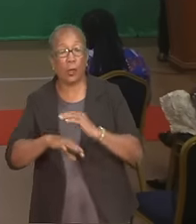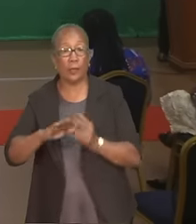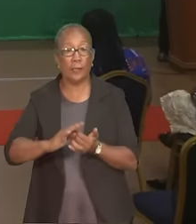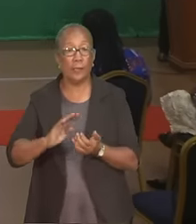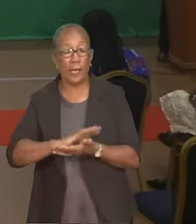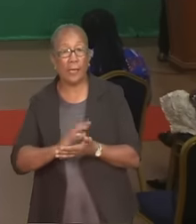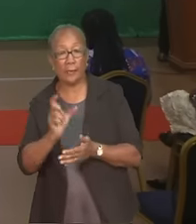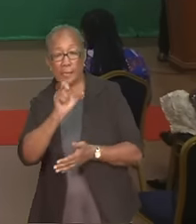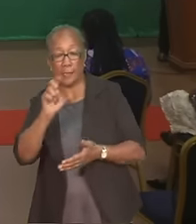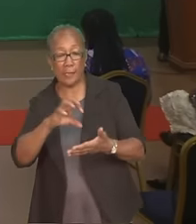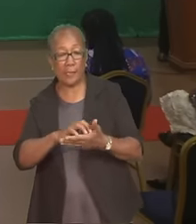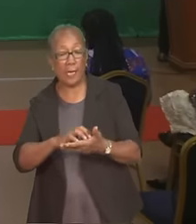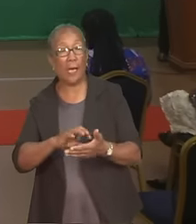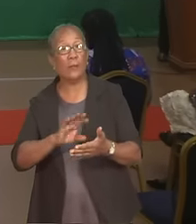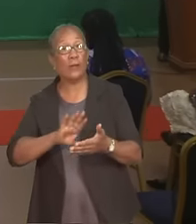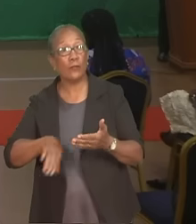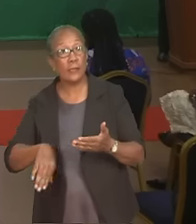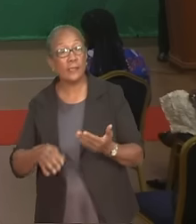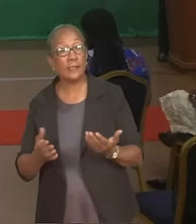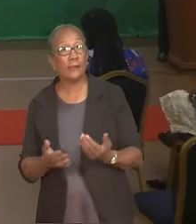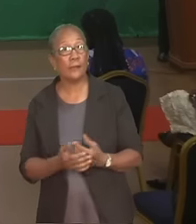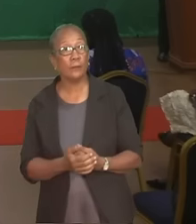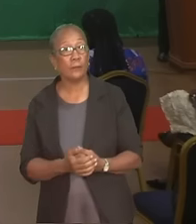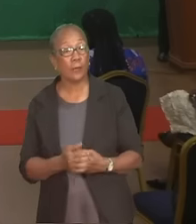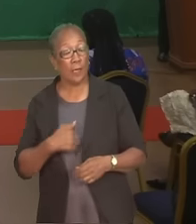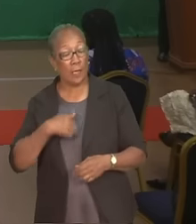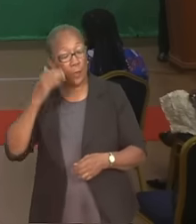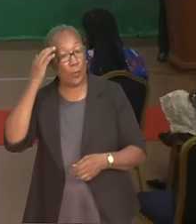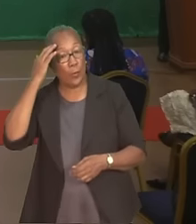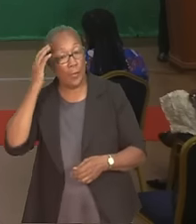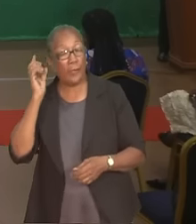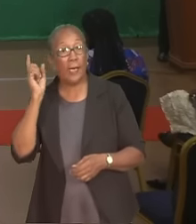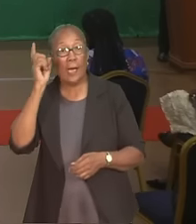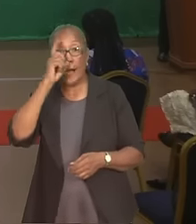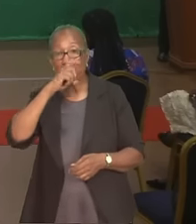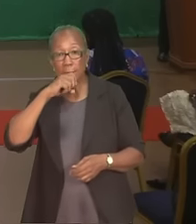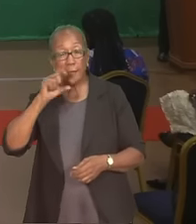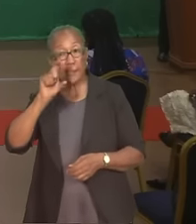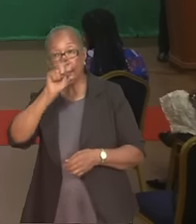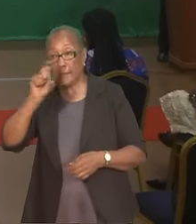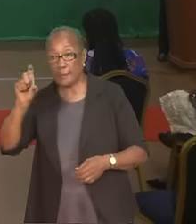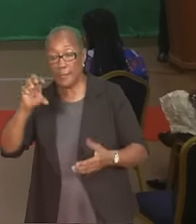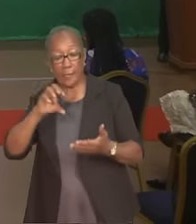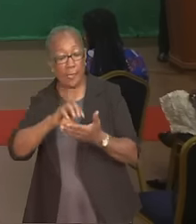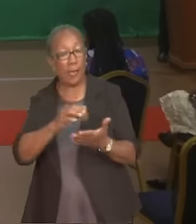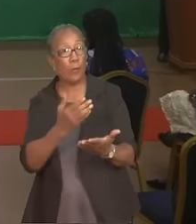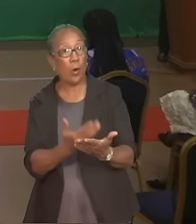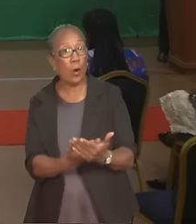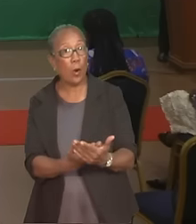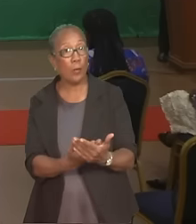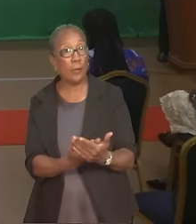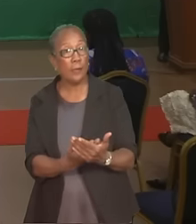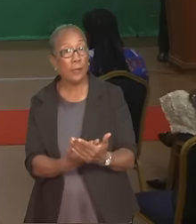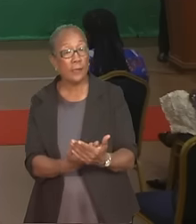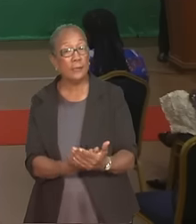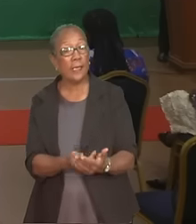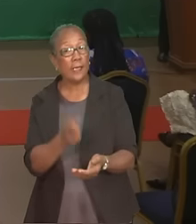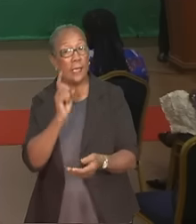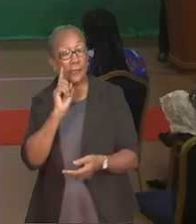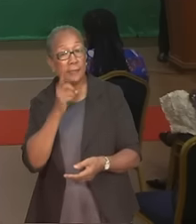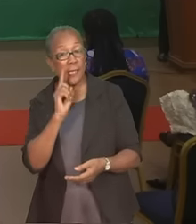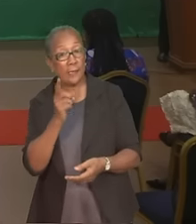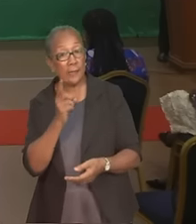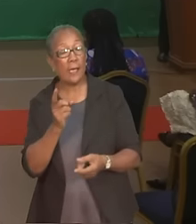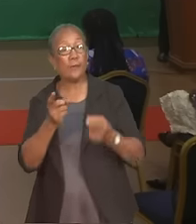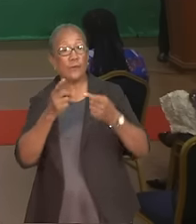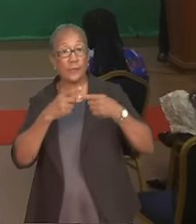registraties, spoken afwezig. Ik weet, als je niet geregistreerd hebt, zijn er dus sancties. We hebben verschillende